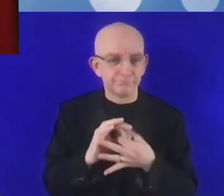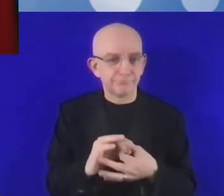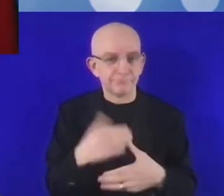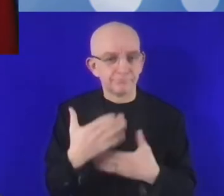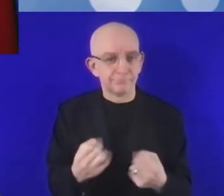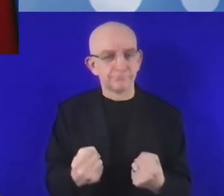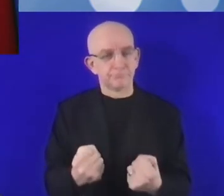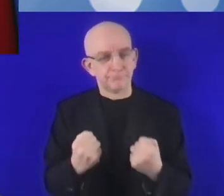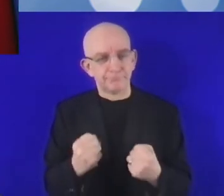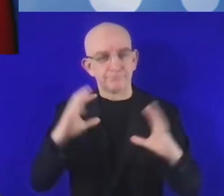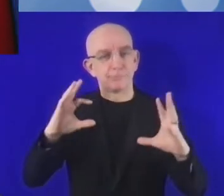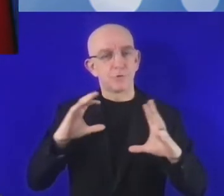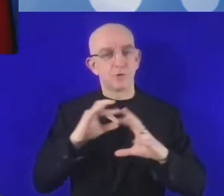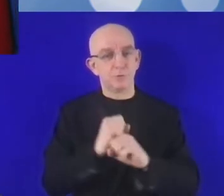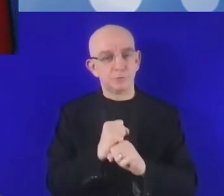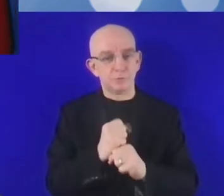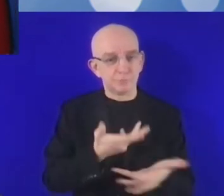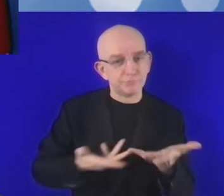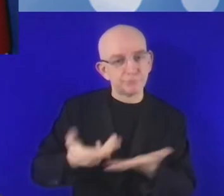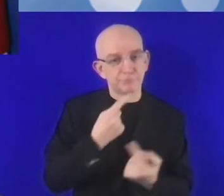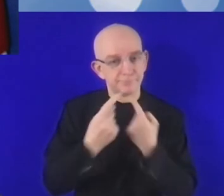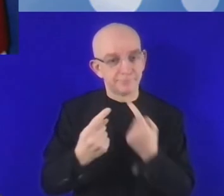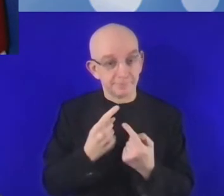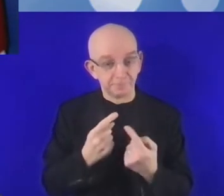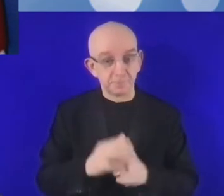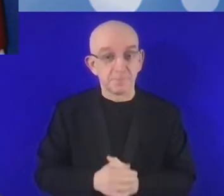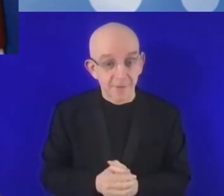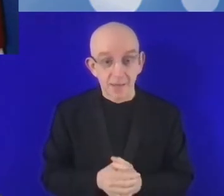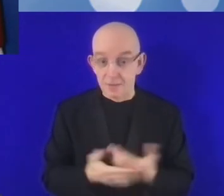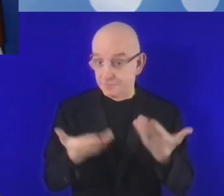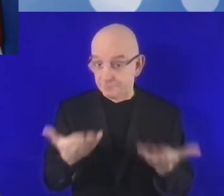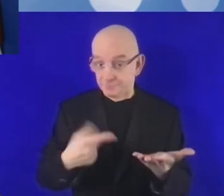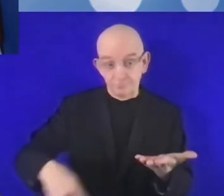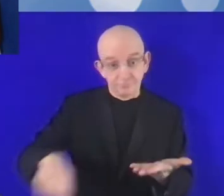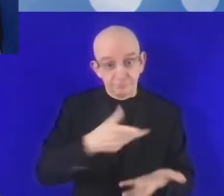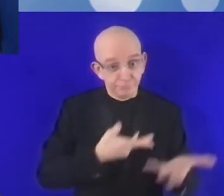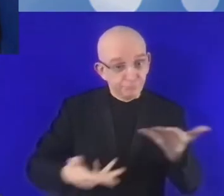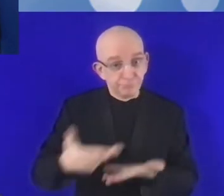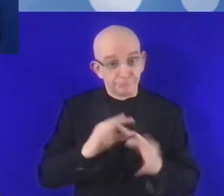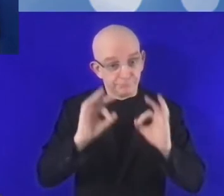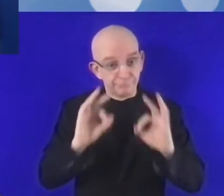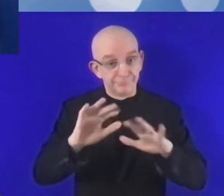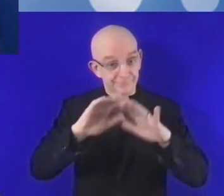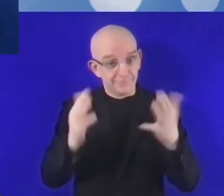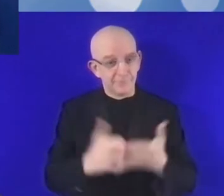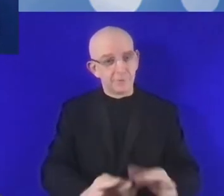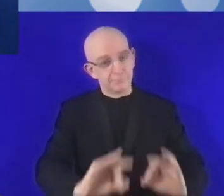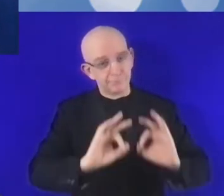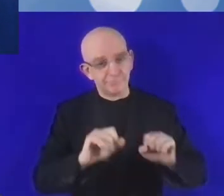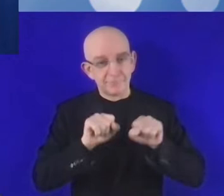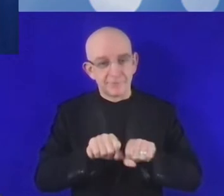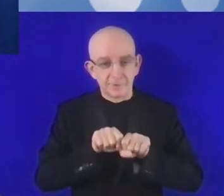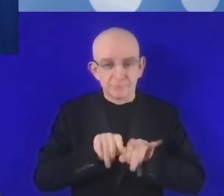souhaite des débats engagés, fructueux et instructifs. Je vous souhaite des conclusions ambitieuses,